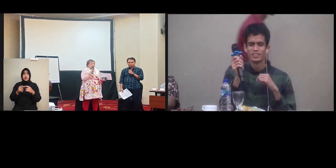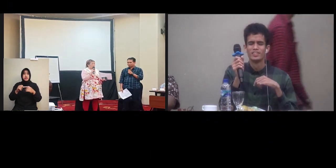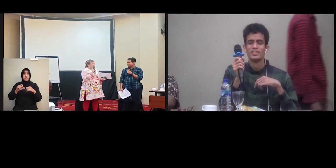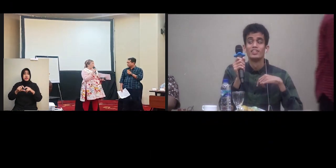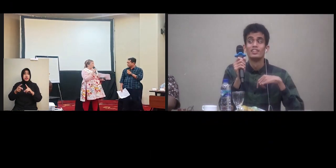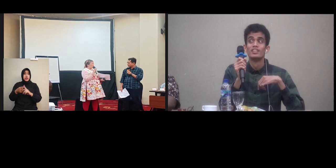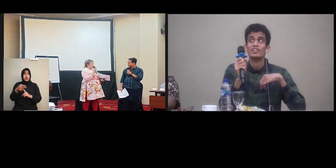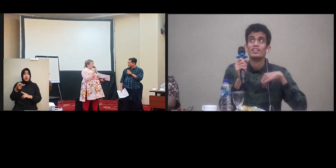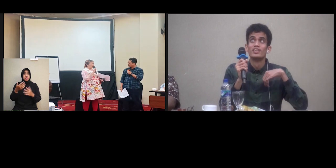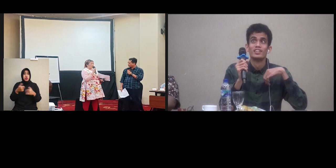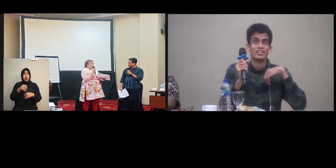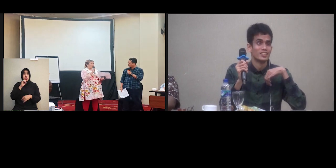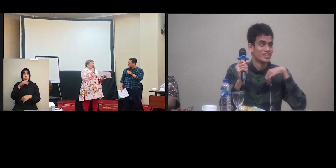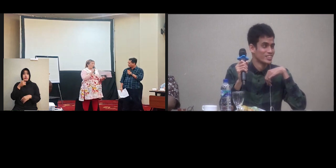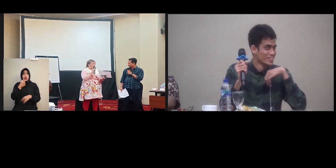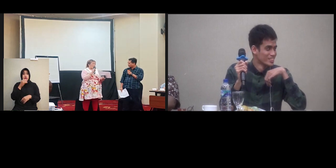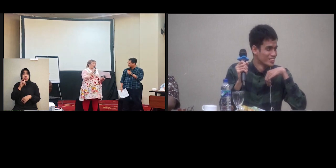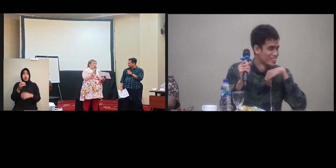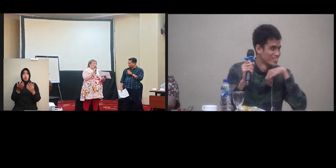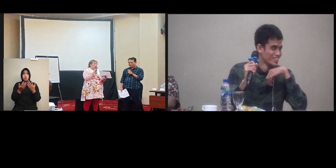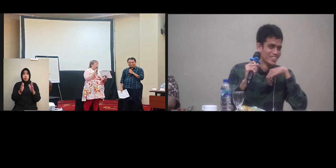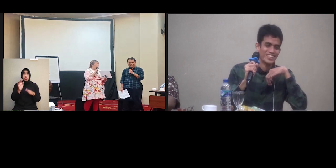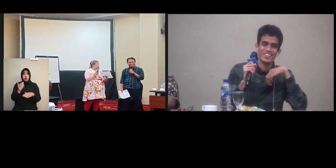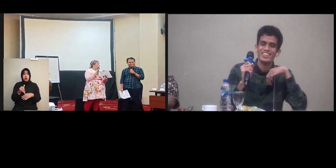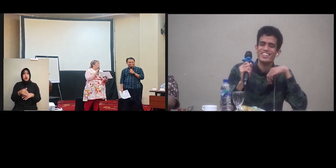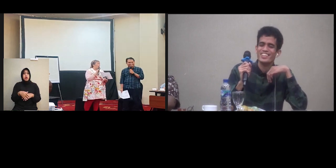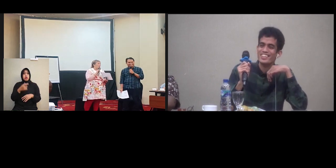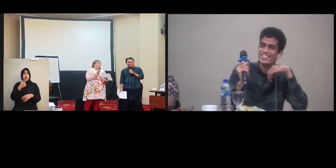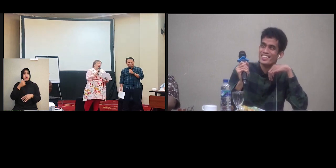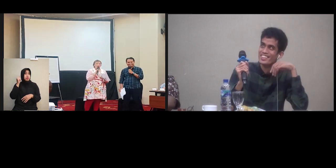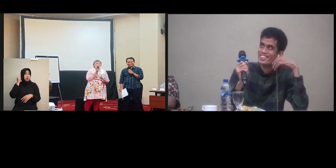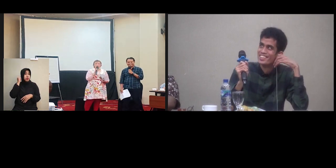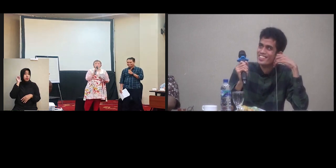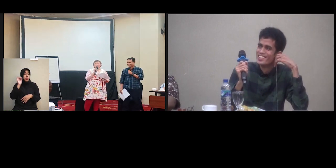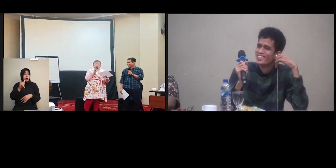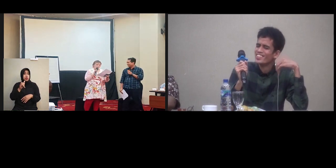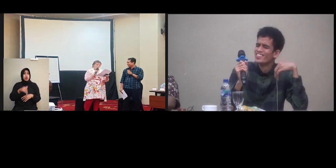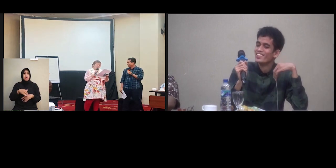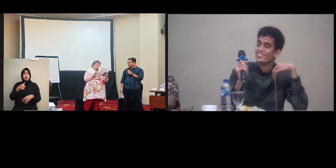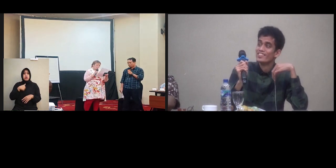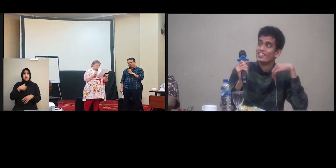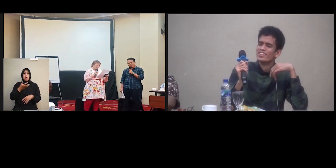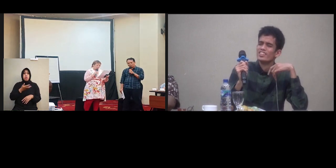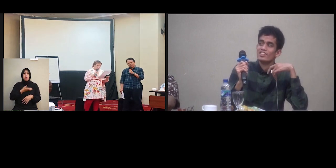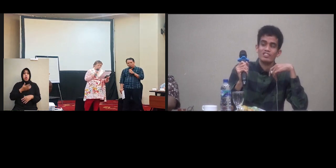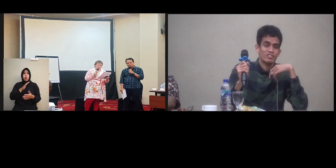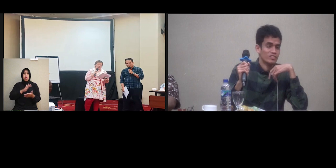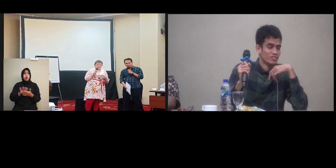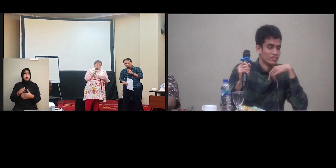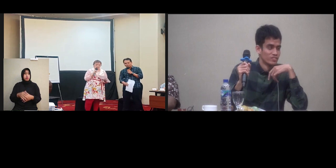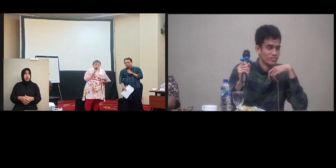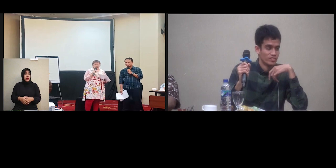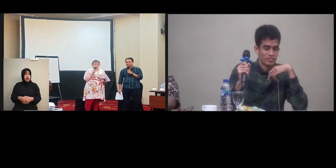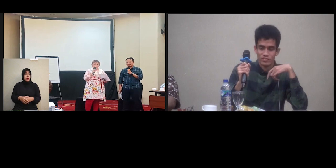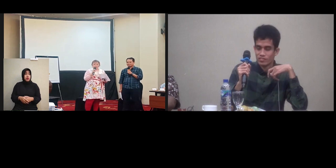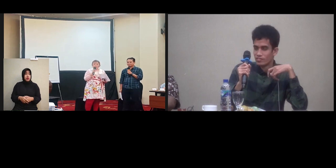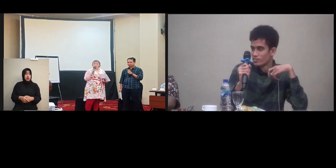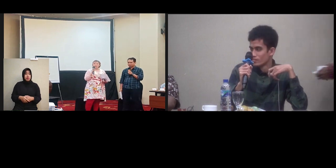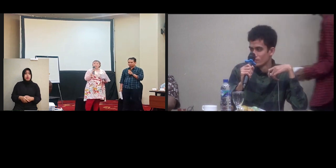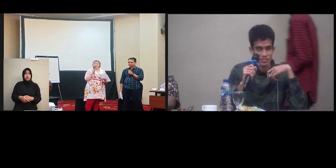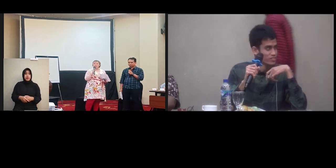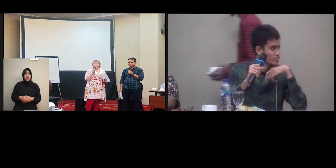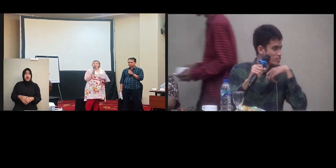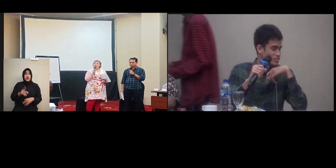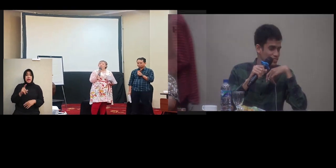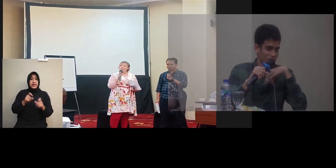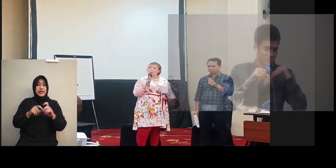udah ngomongin nih udah ngebuka nih tadi ngomongin soal perempuan ya Jadi saya mau langsung ke Mbak Lisa nih gitu Mbak